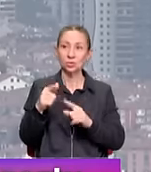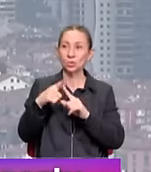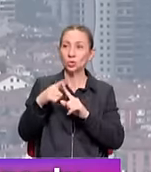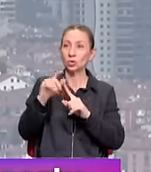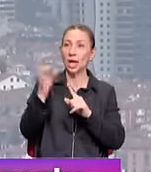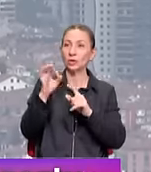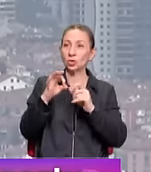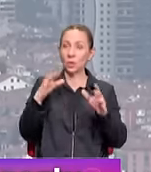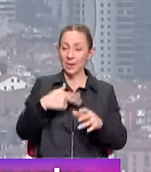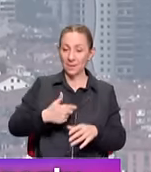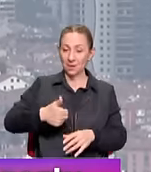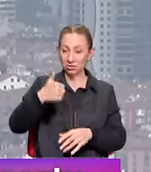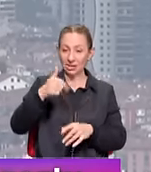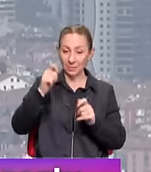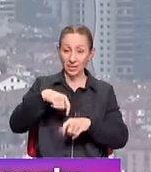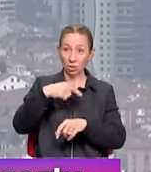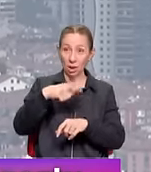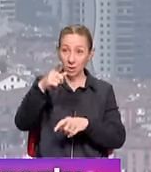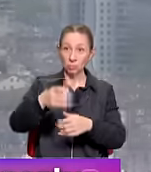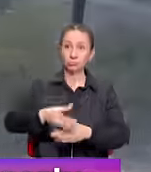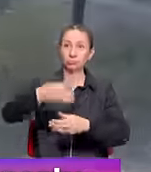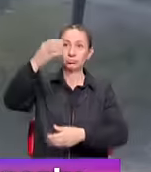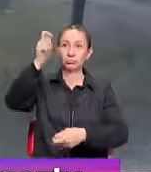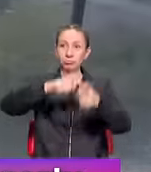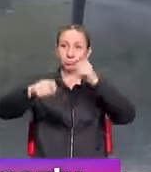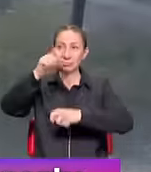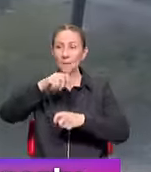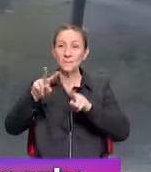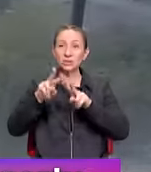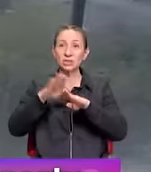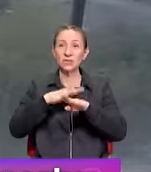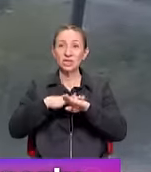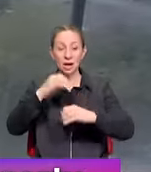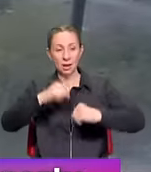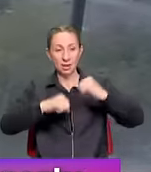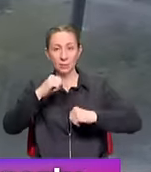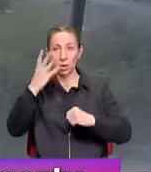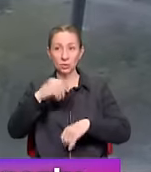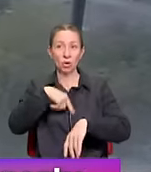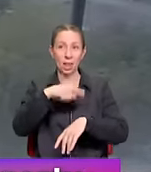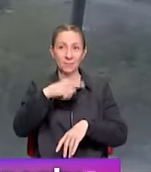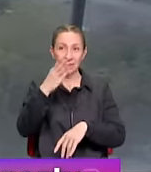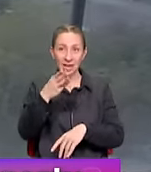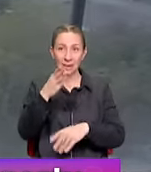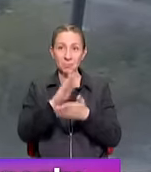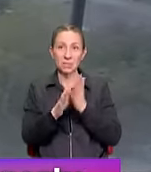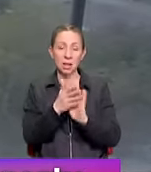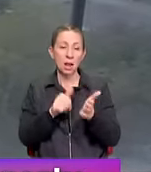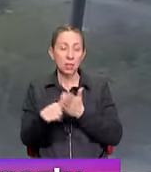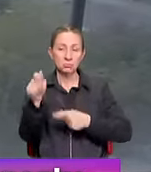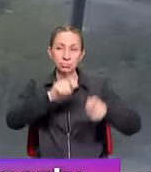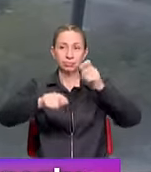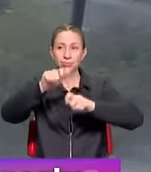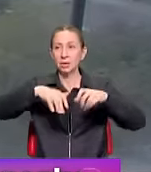Turgut Altınok'un belediye başkanlığını yaptığı dönemde Keçiören'de ve de Mansur Yavaş'a rakip olduğu dönemde bitiriliverdi